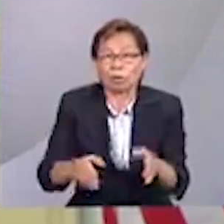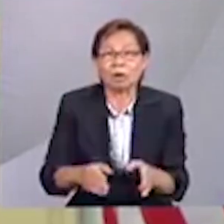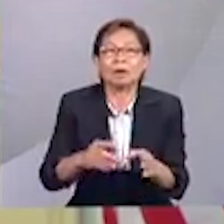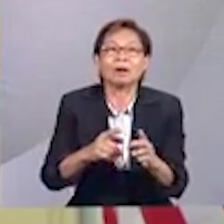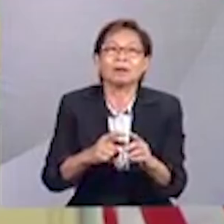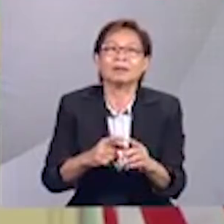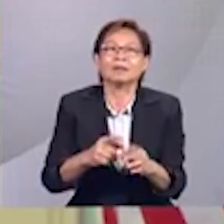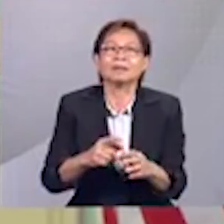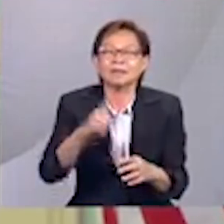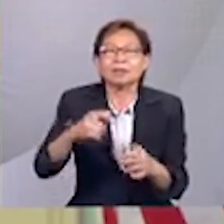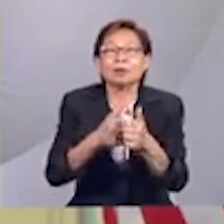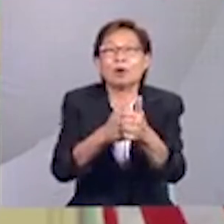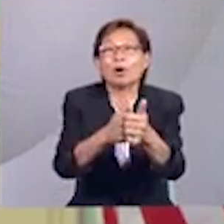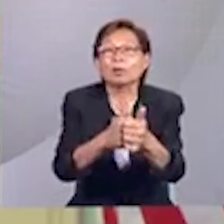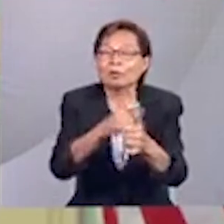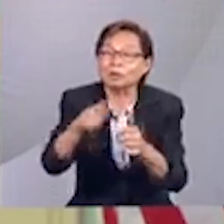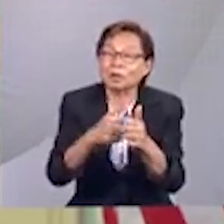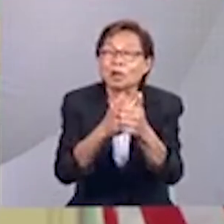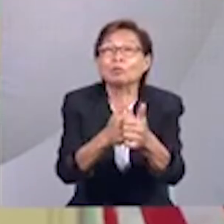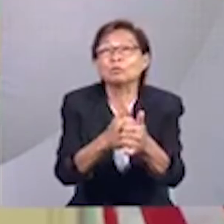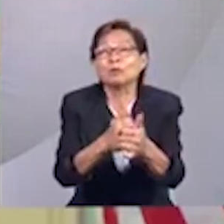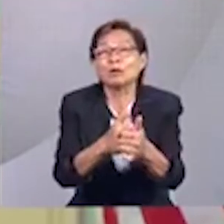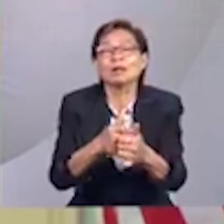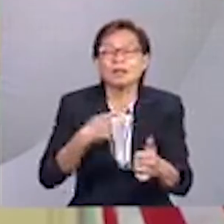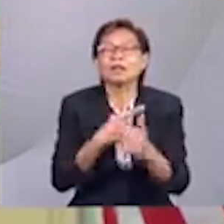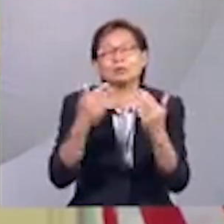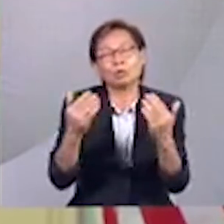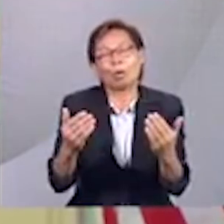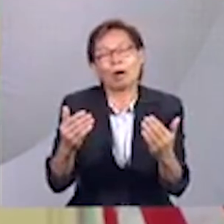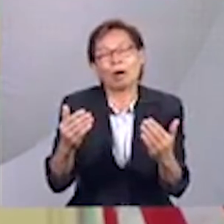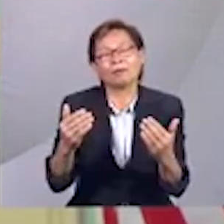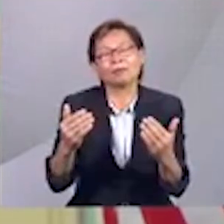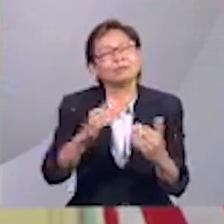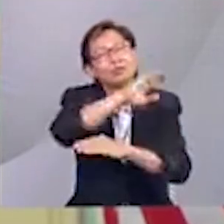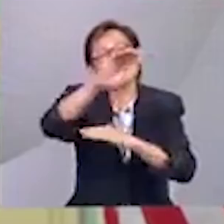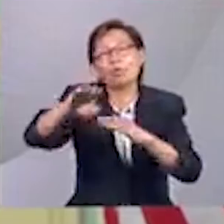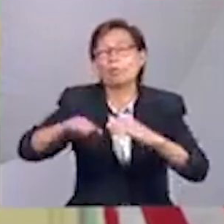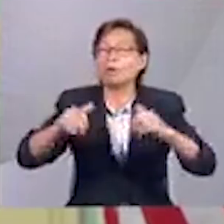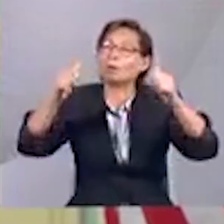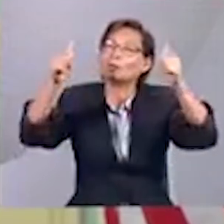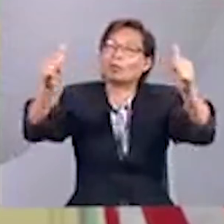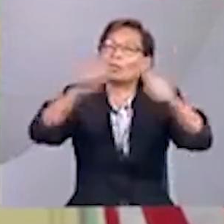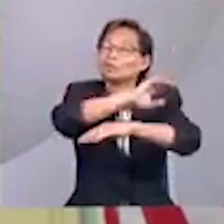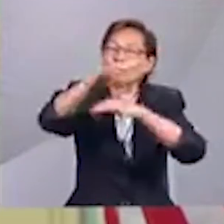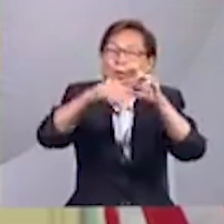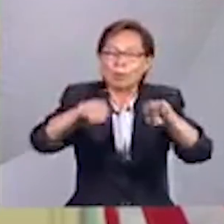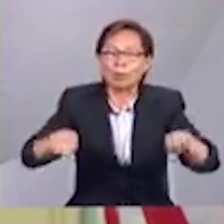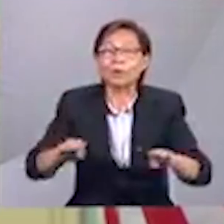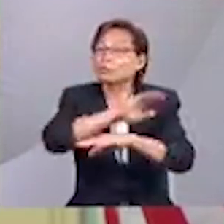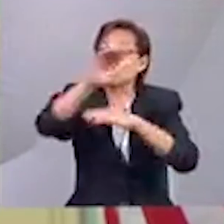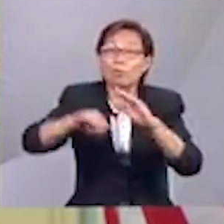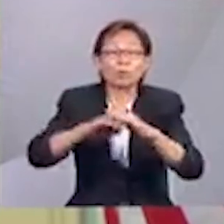bersama diperiakan. Sama-sama kita doakan agar keadaan akan pulih sepenuhnya dan semua murid akan